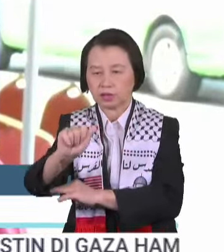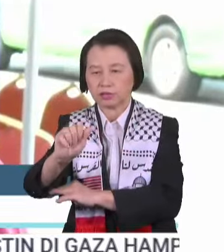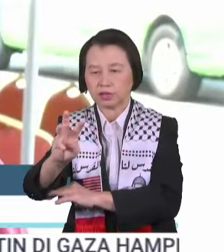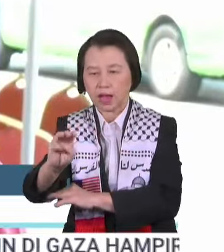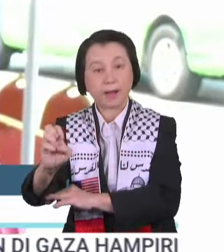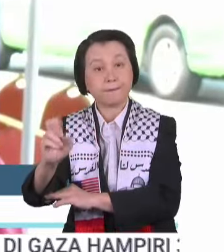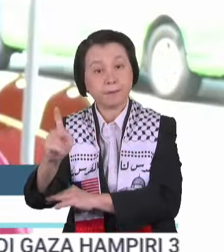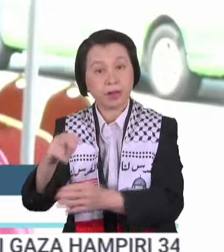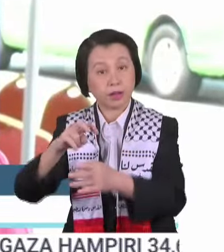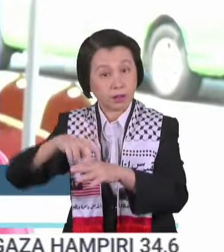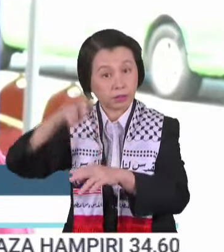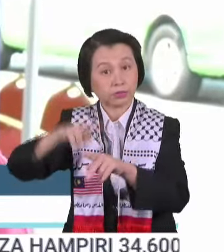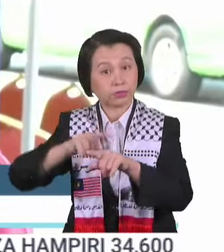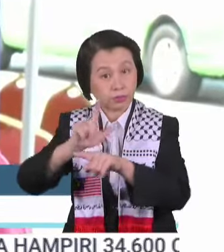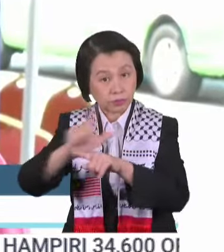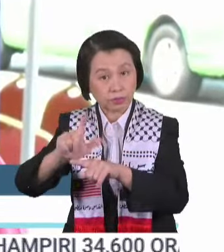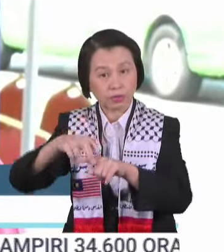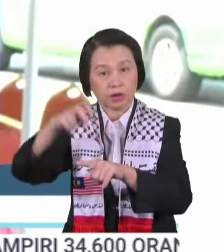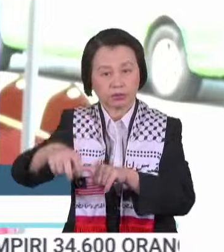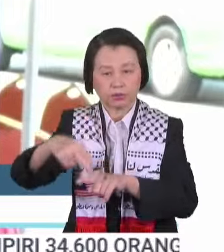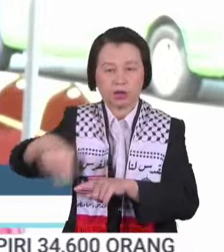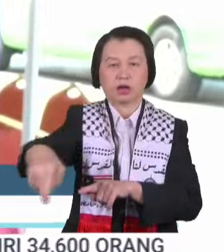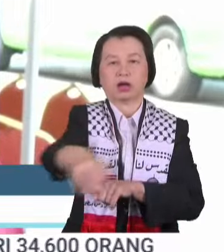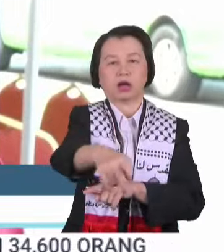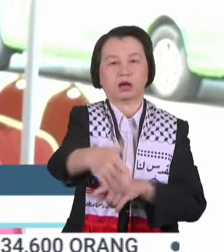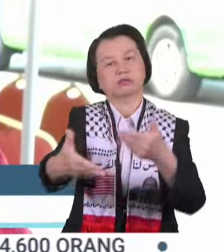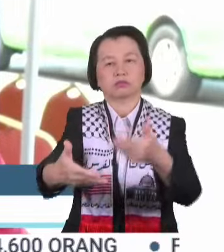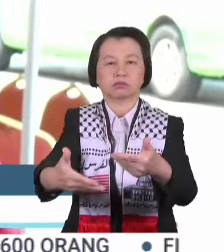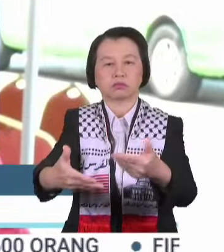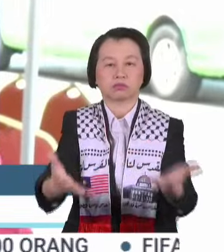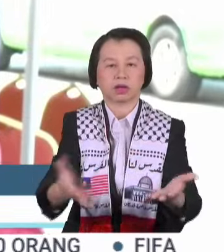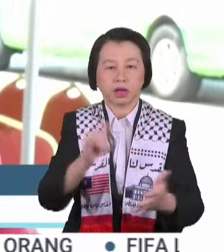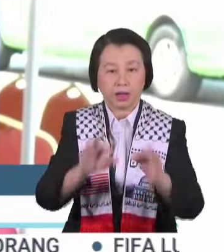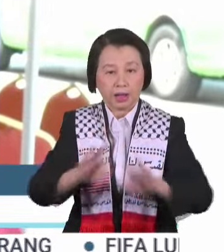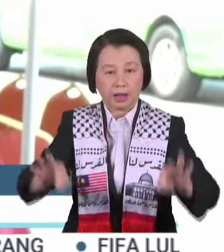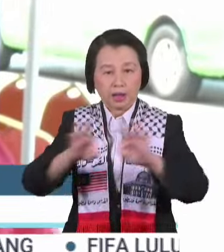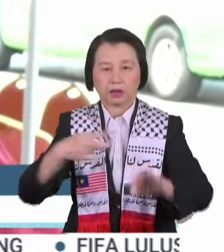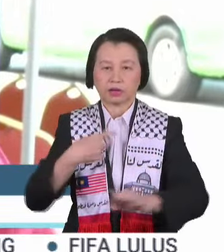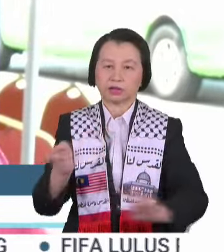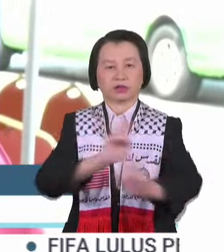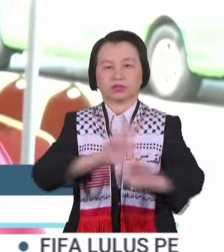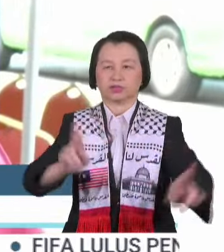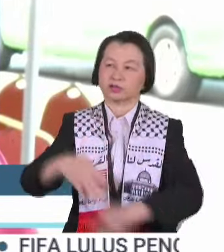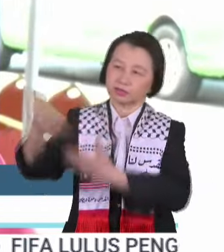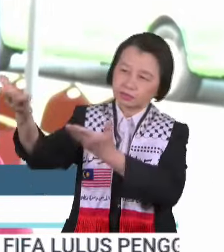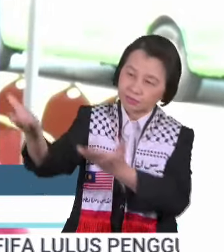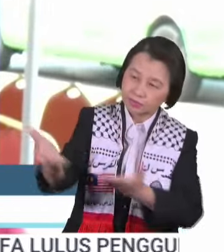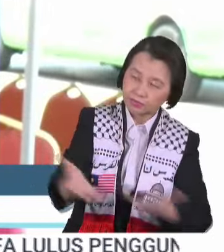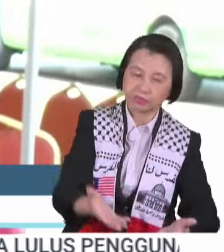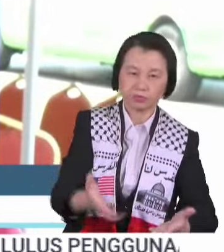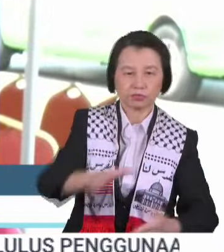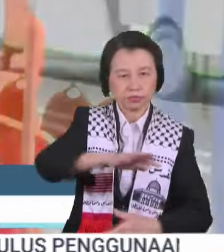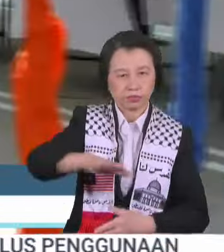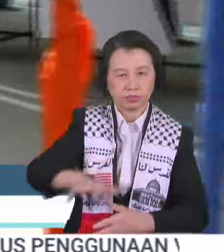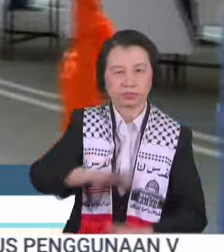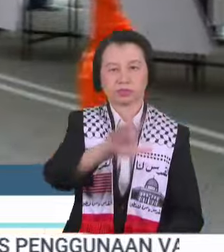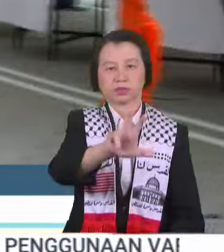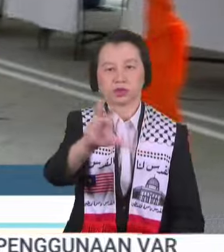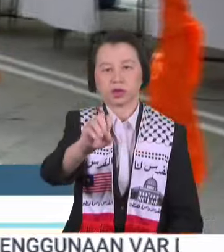sebab saya yakin bahawa banyak kemudahan parking di sini. Sebab apa? Yang paling penting, kami cukup bersedia untuk menyambut kehadiran lebih kurang